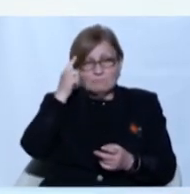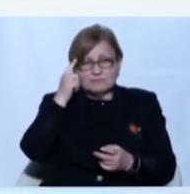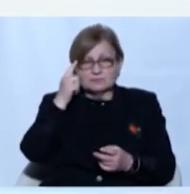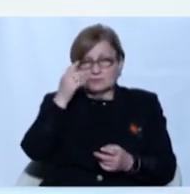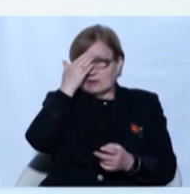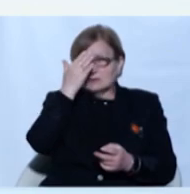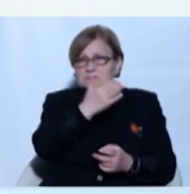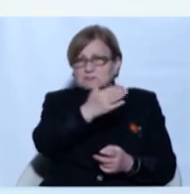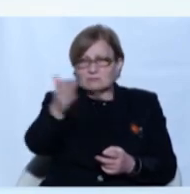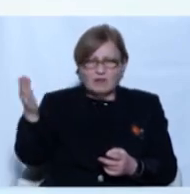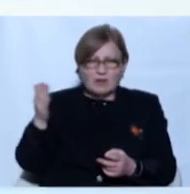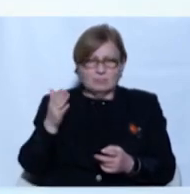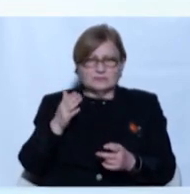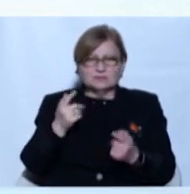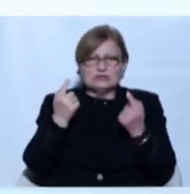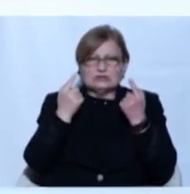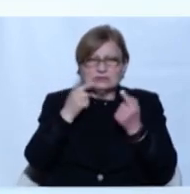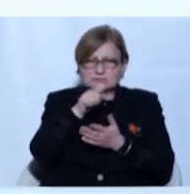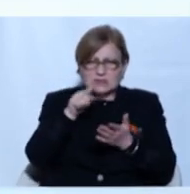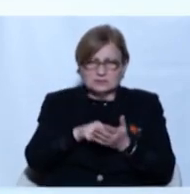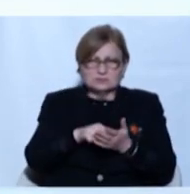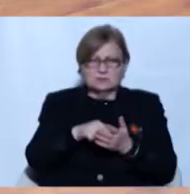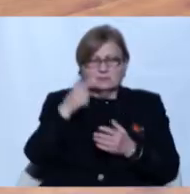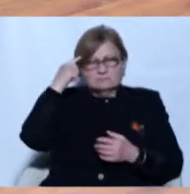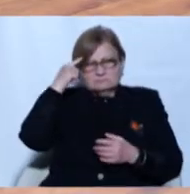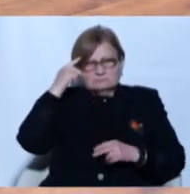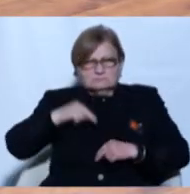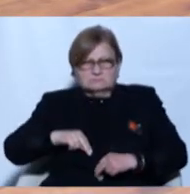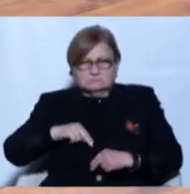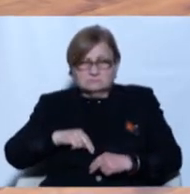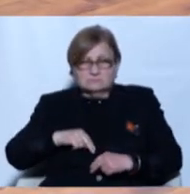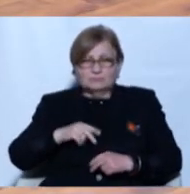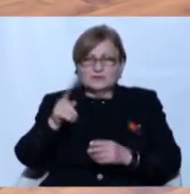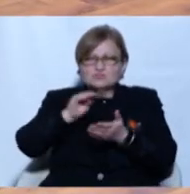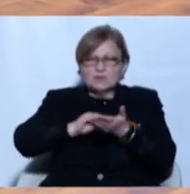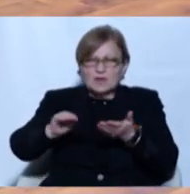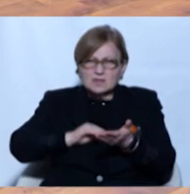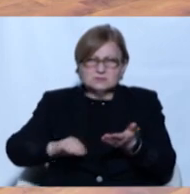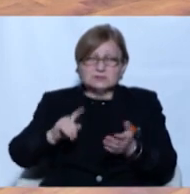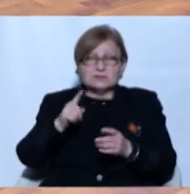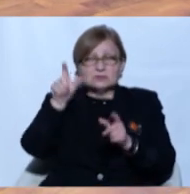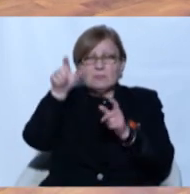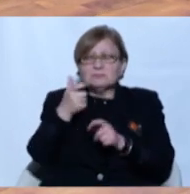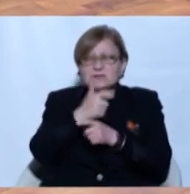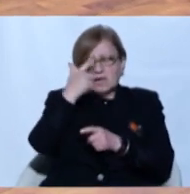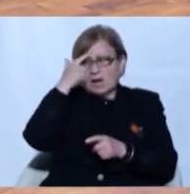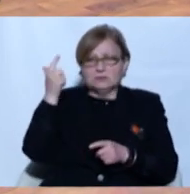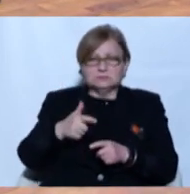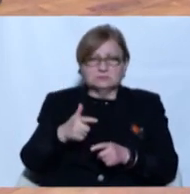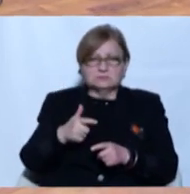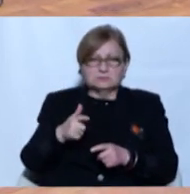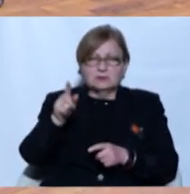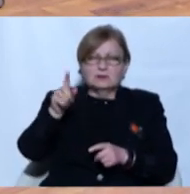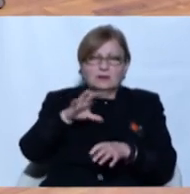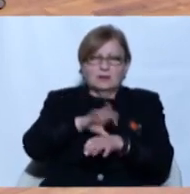სხვადასხვა საკითხებზე, უზარმაზარ საკითხებზე დარიყო და ჩვენ ესე წარმოგვიდგინა, ხო უნდა წიგნი ეწერა, ეკითხა და რაღაცა, წავიდა და არის ტყვედ